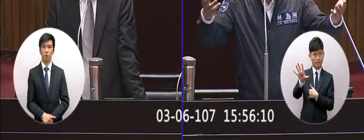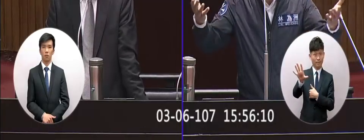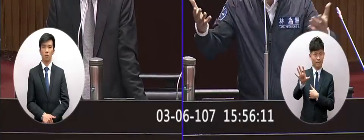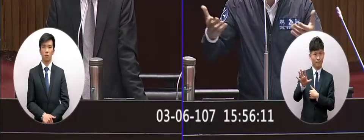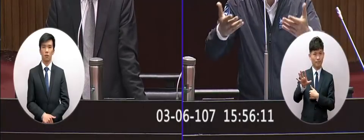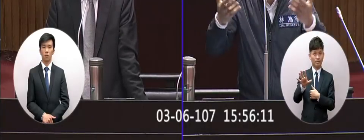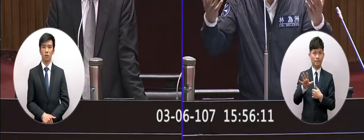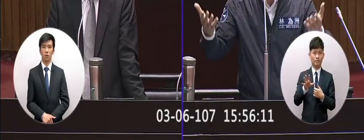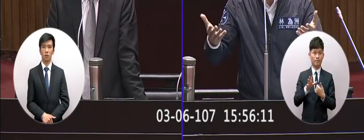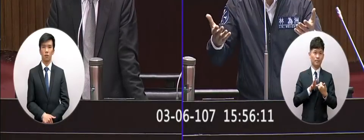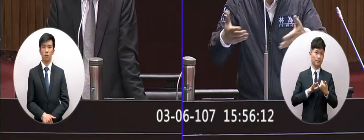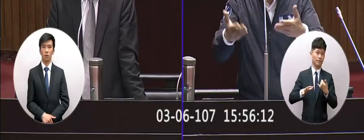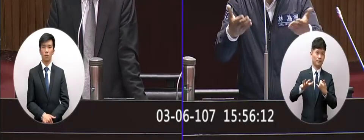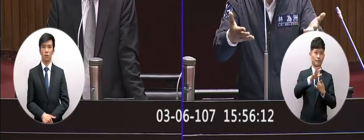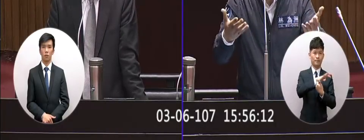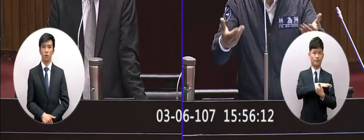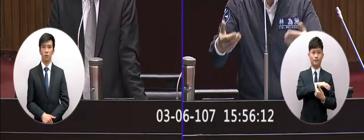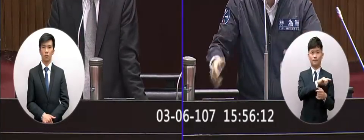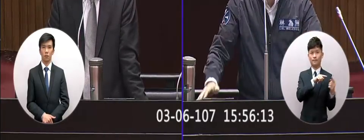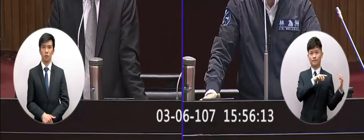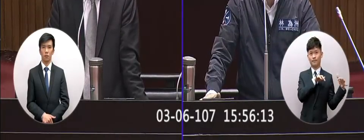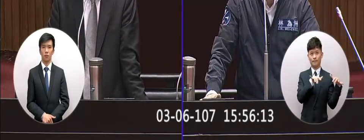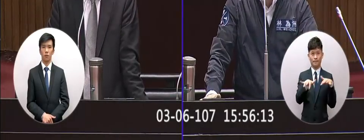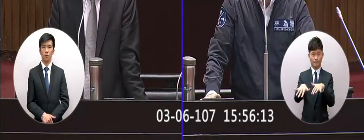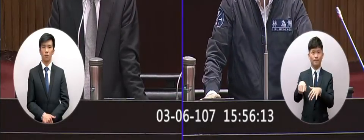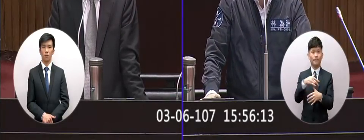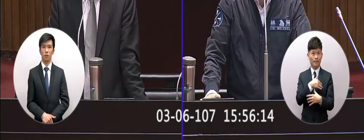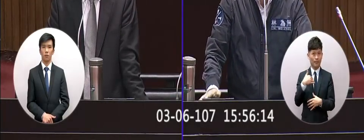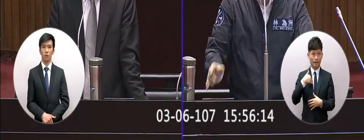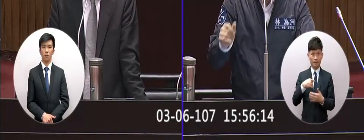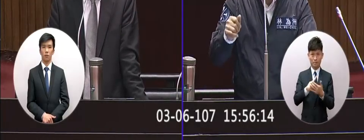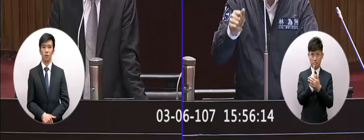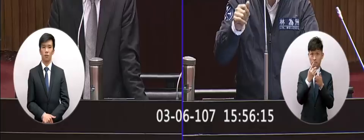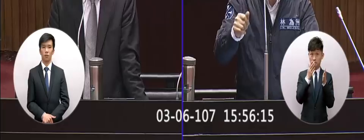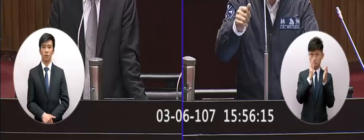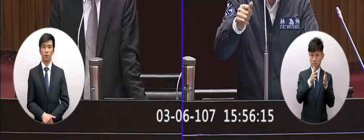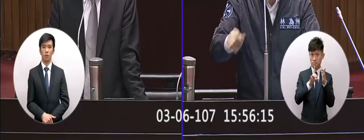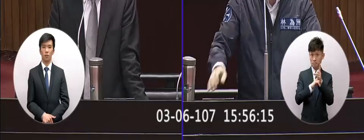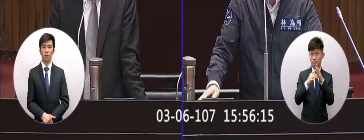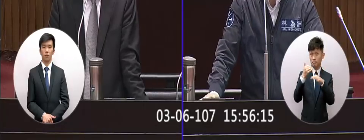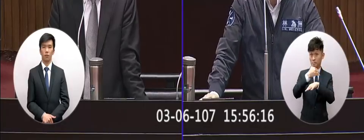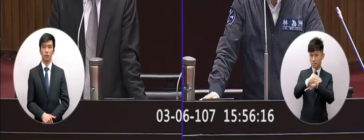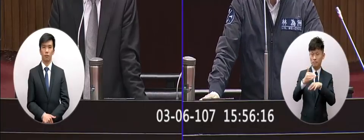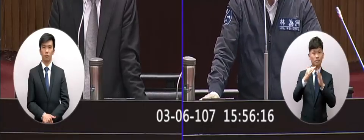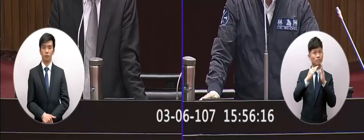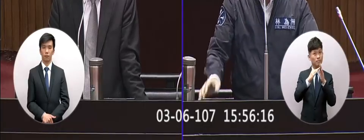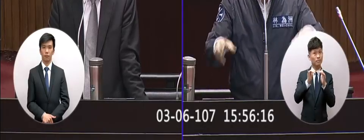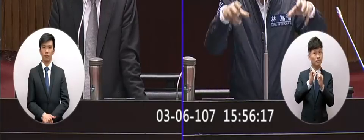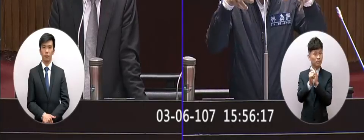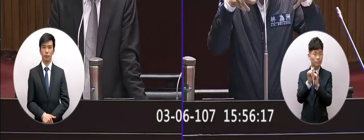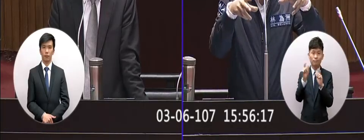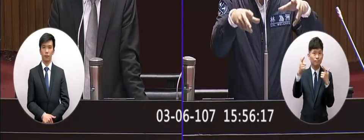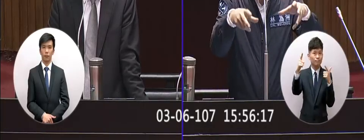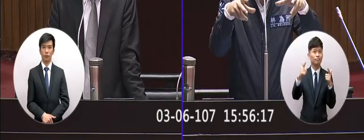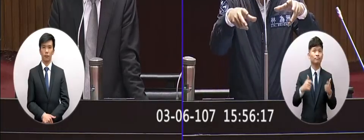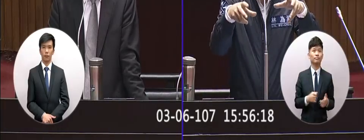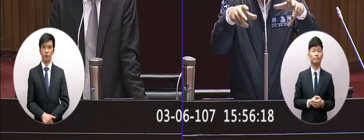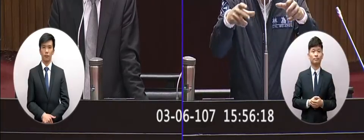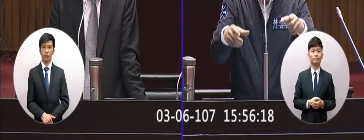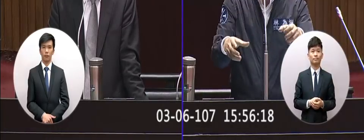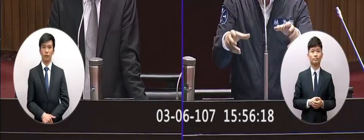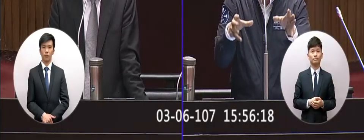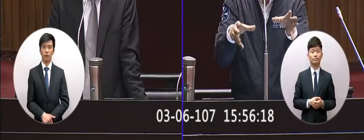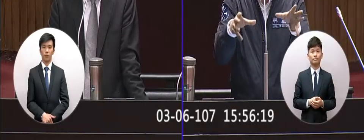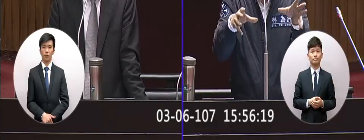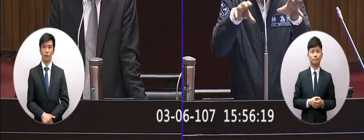给全台湾的，不是只给新竹县市的县市民啊。那人能